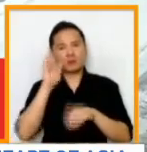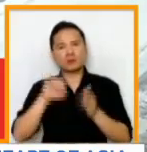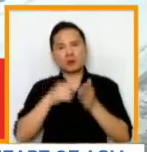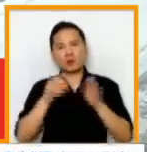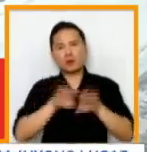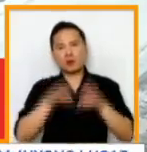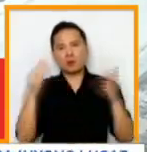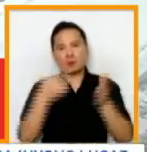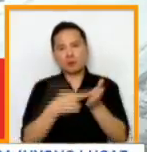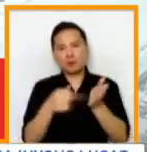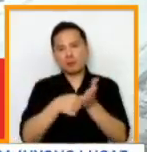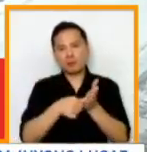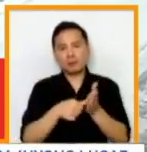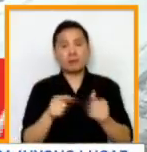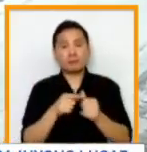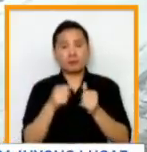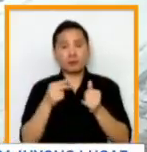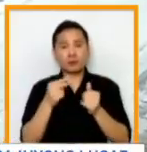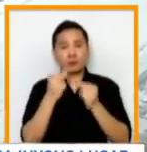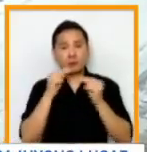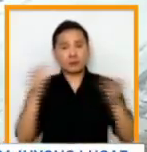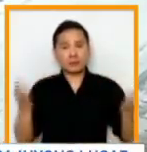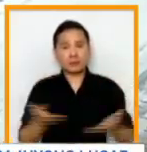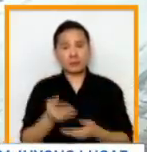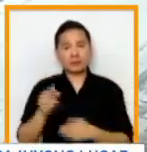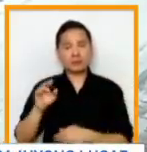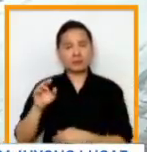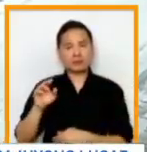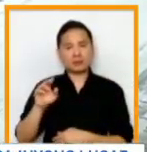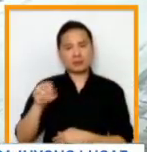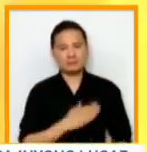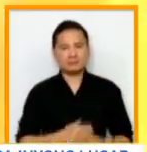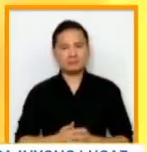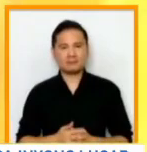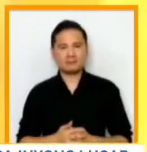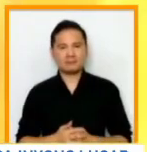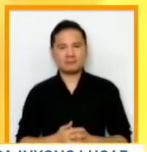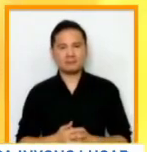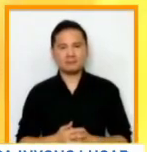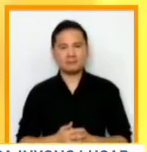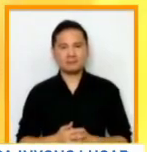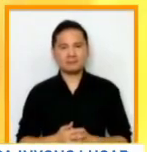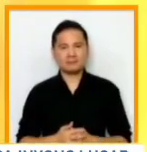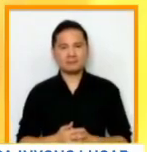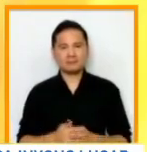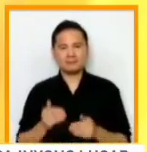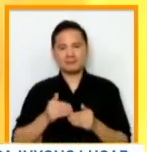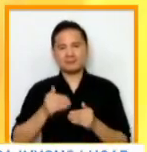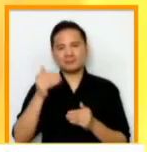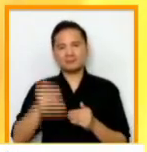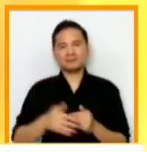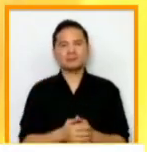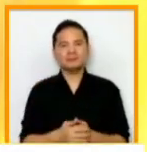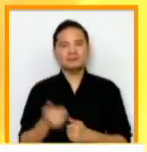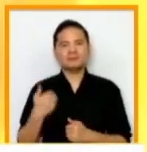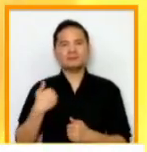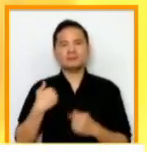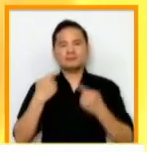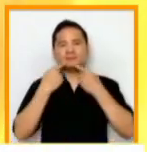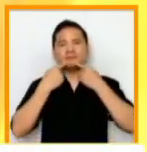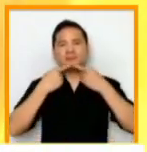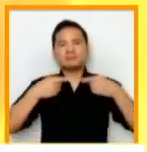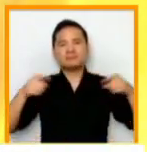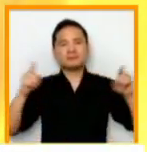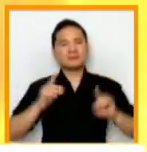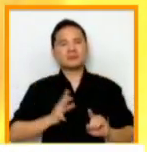ang unang balita mula rito sa Quezon City. Ako po si James Agustin, buong puso para sa Pilipino. Kahit wala pang inaanunsyo mga opisyal na kandidato,